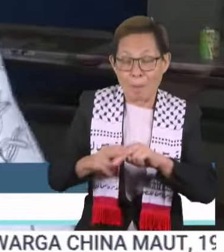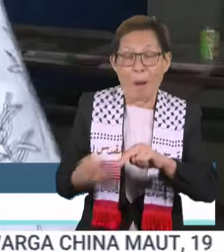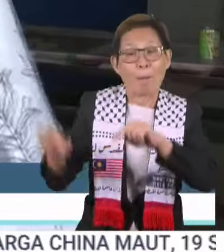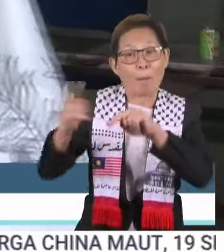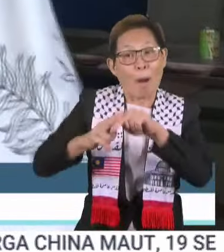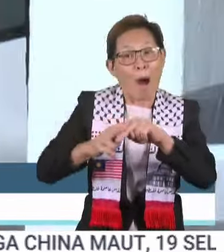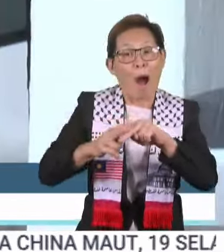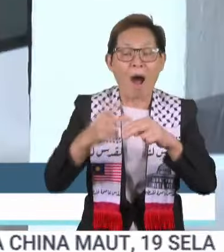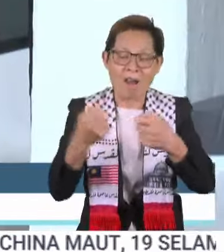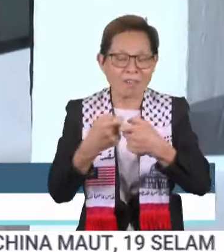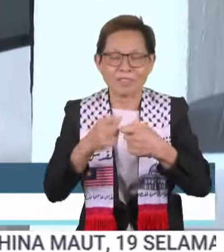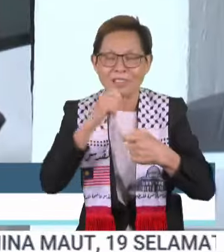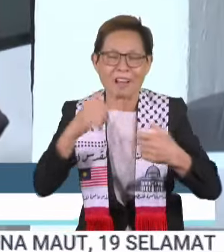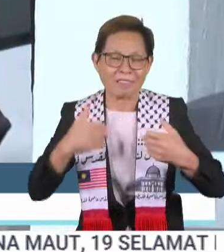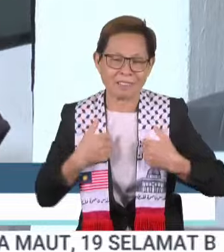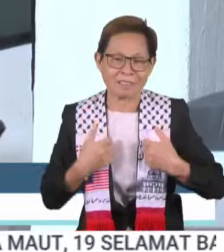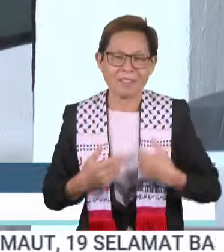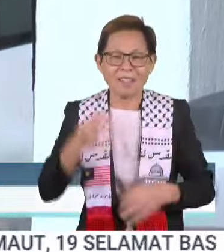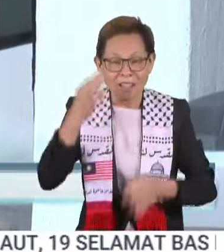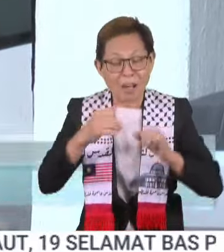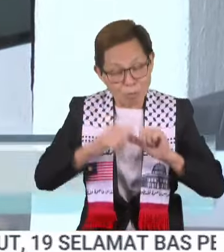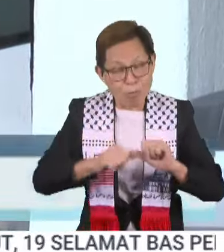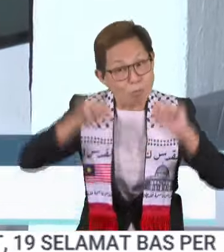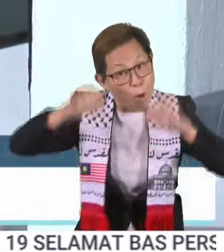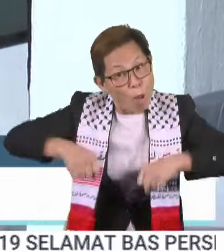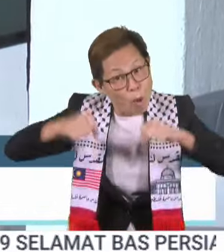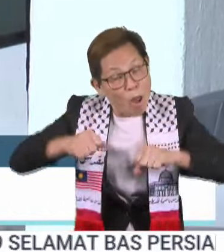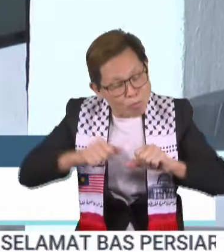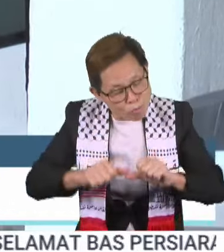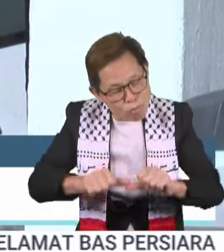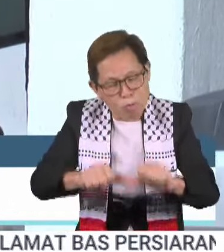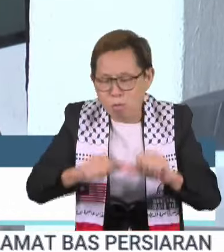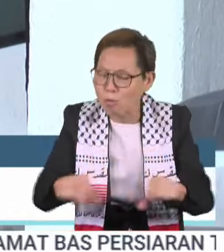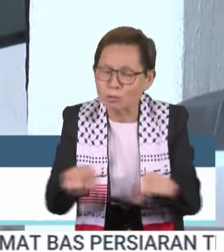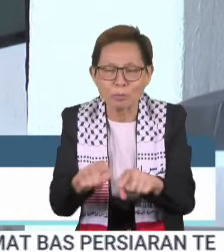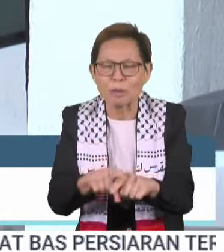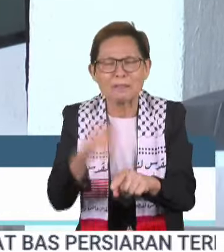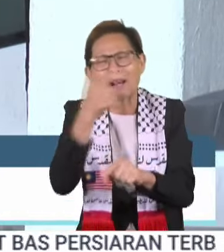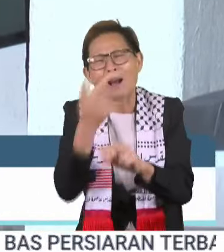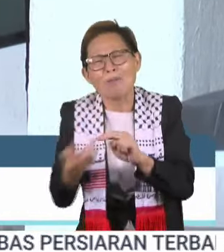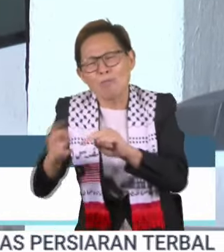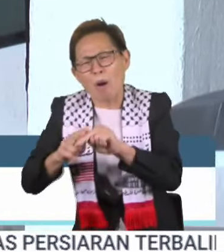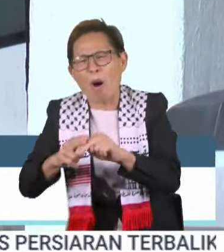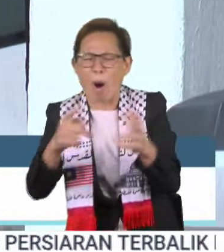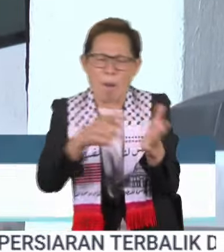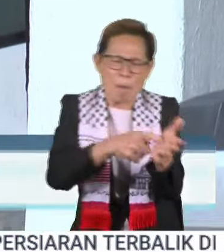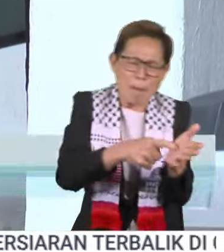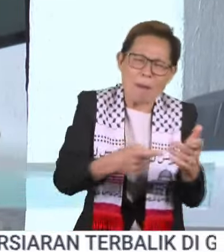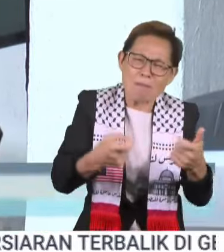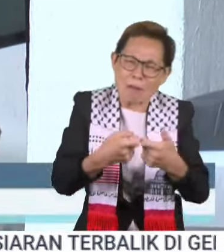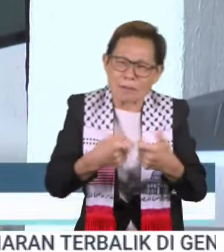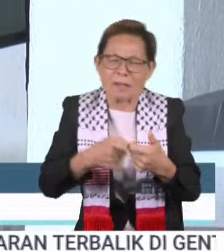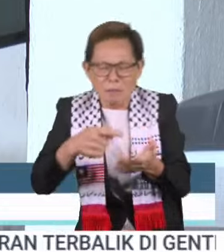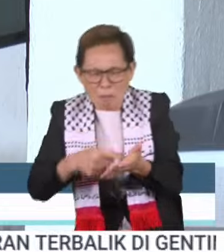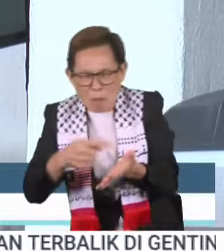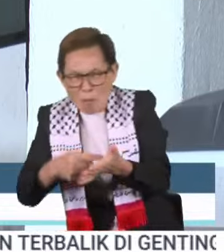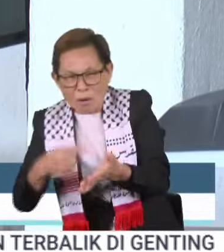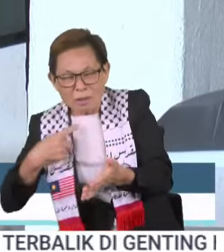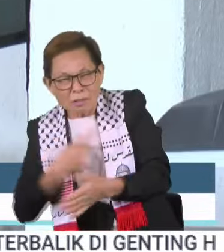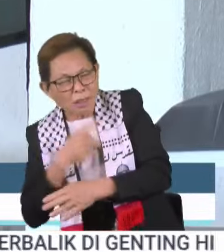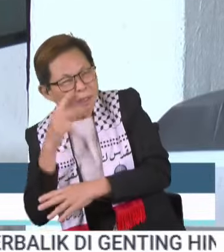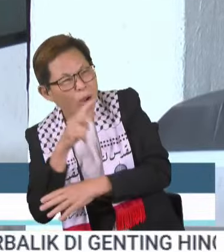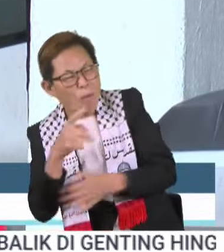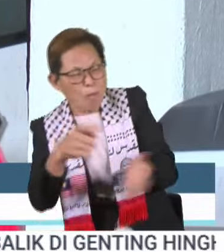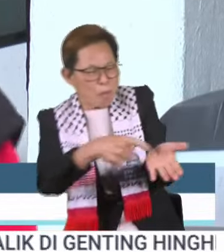tarif elektrik ni. Kalau boleh kita maintain lah, jangan ada kenaikan lagi gaji bil elektrik. Kadang-kadang kita tengok, kadang